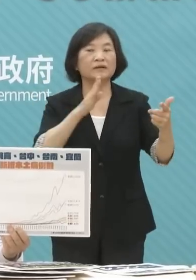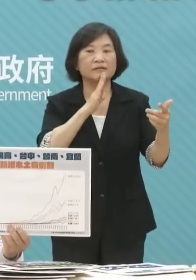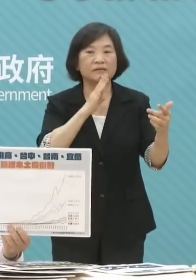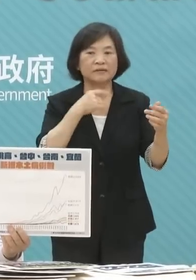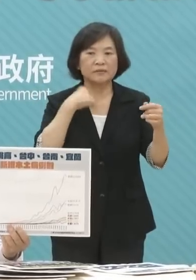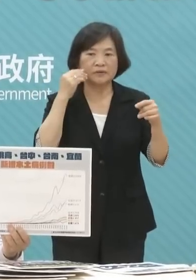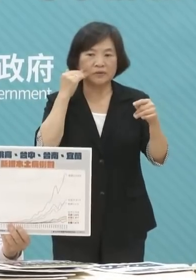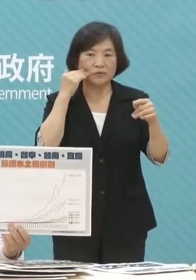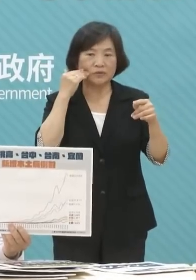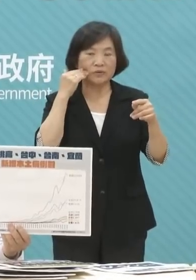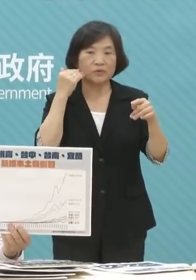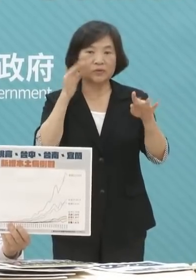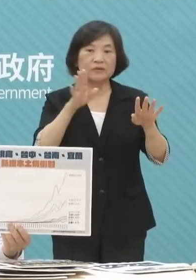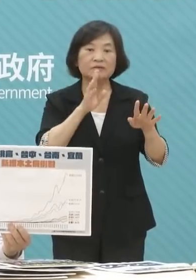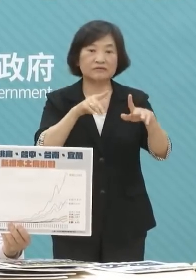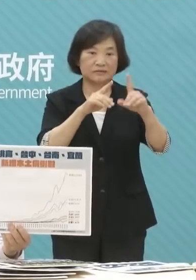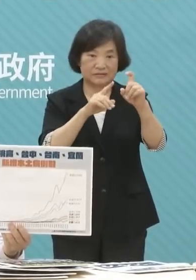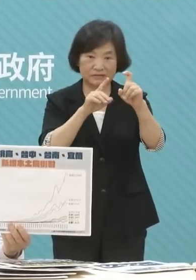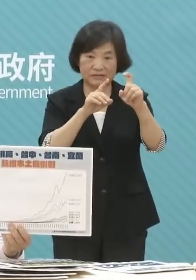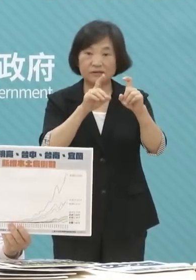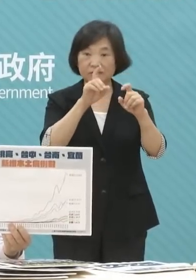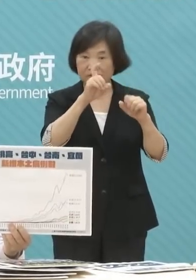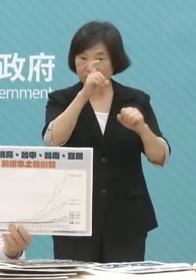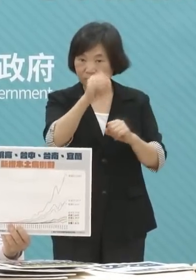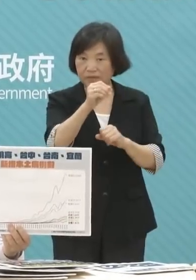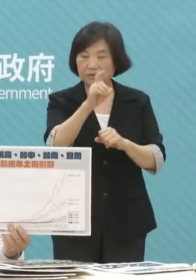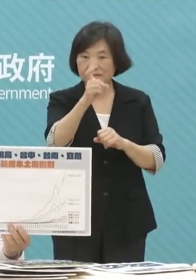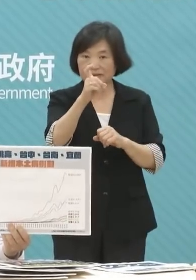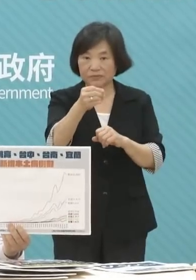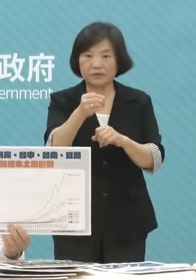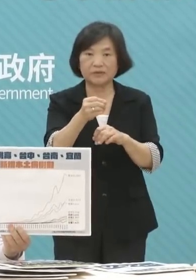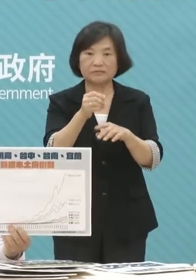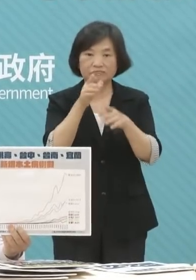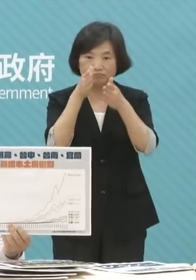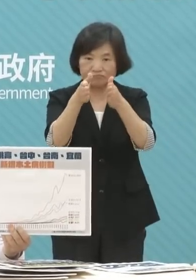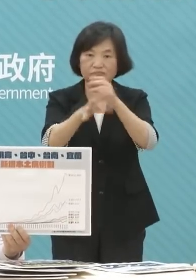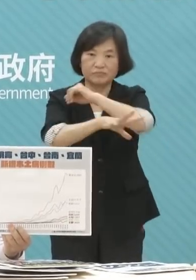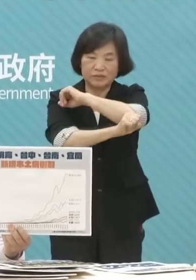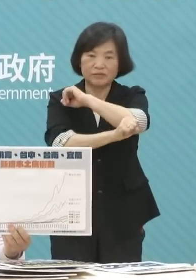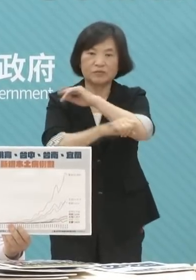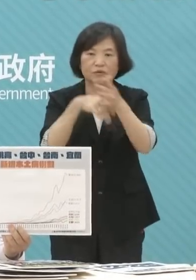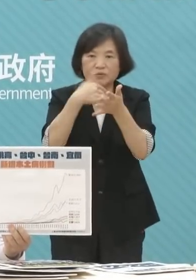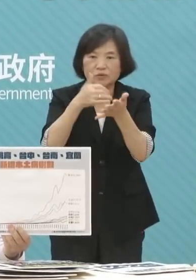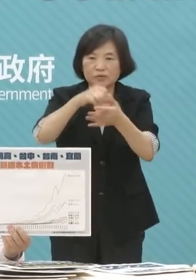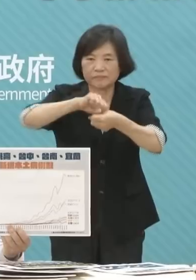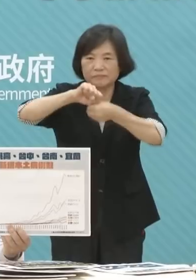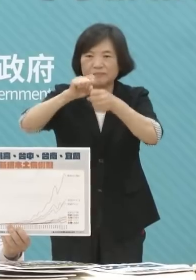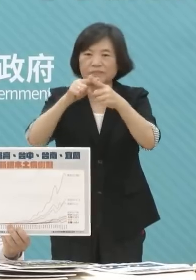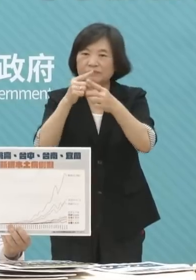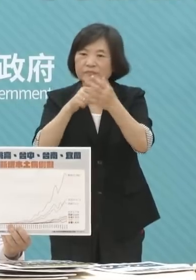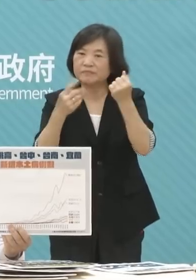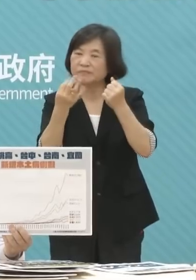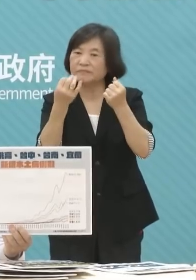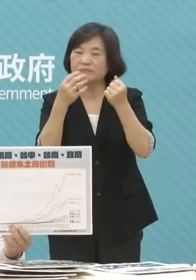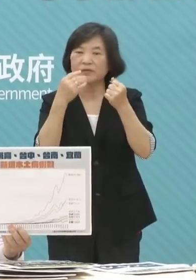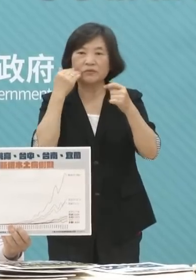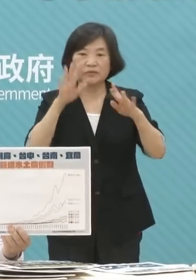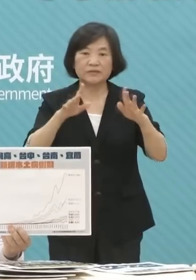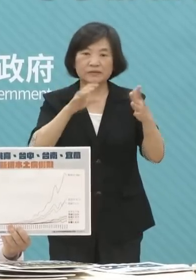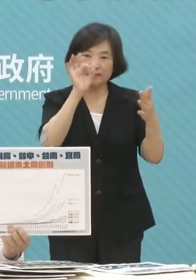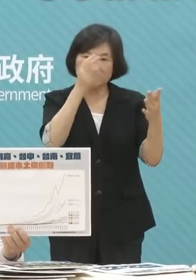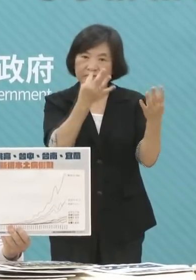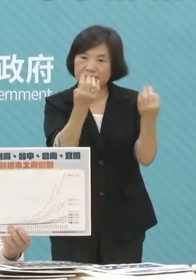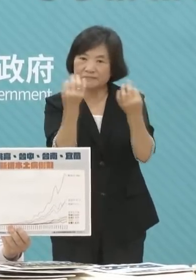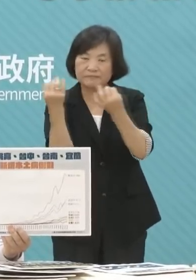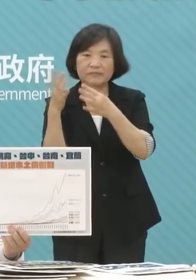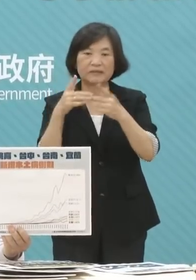精确的话是用每10万人口几个去做图会更精确。不过在图上可以看出来，如果纯粹看数量，新